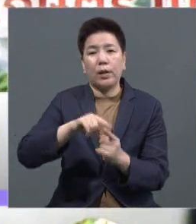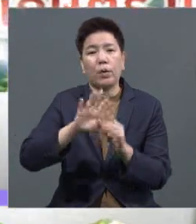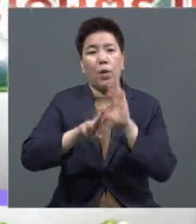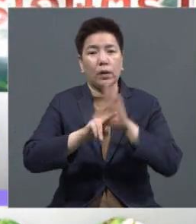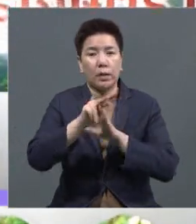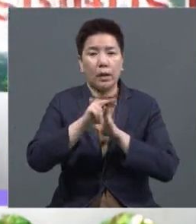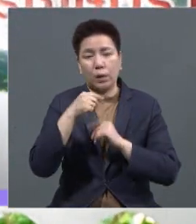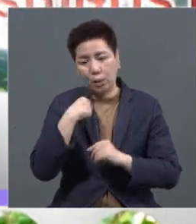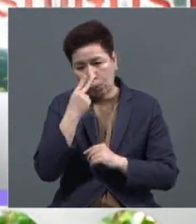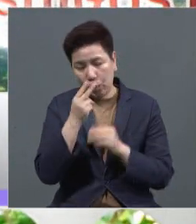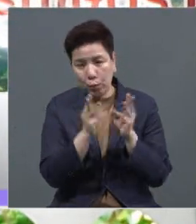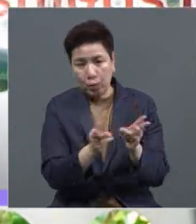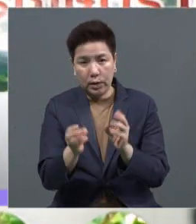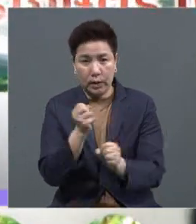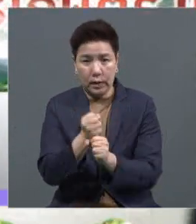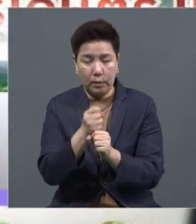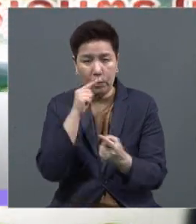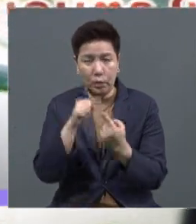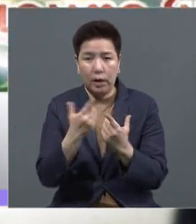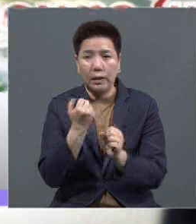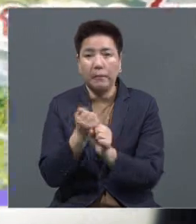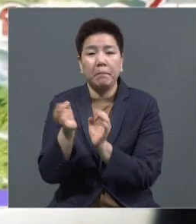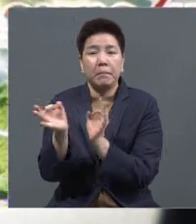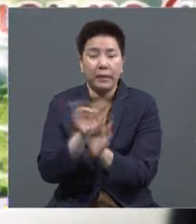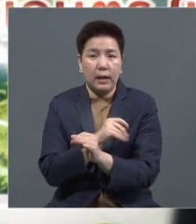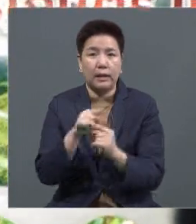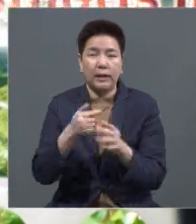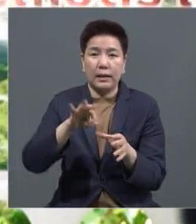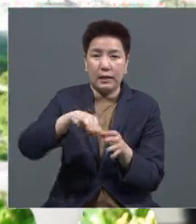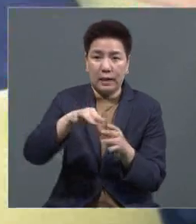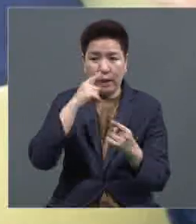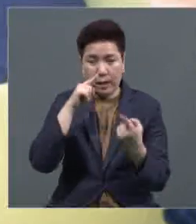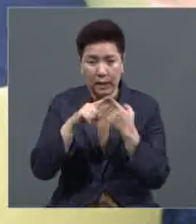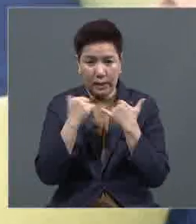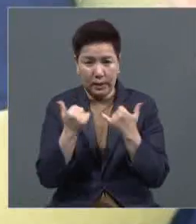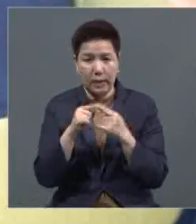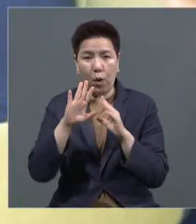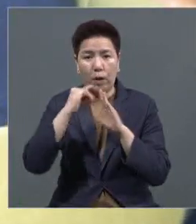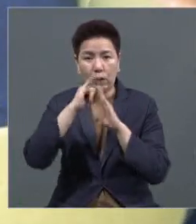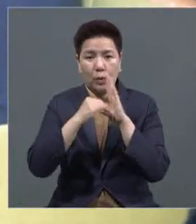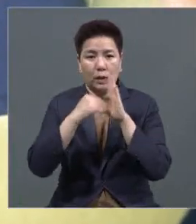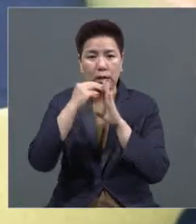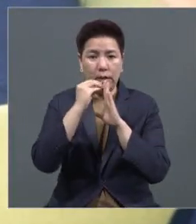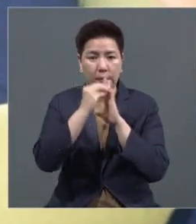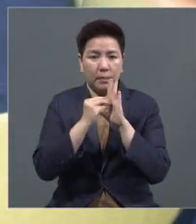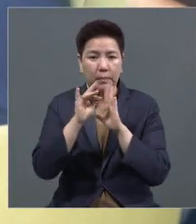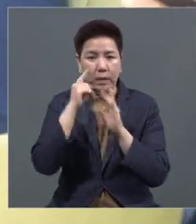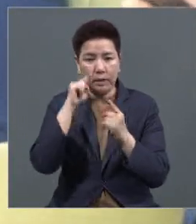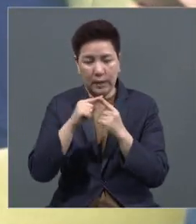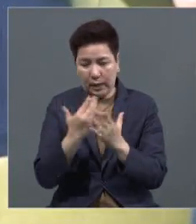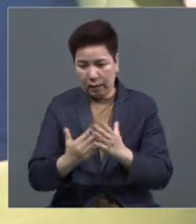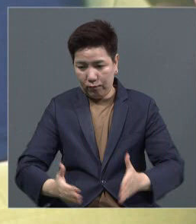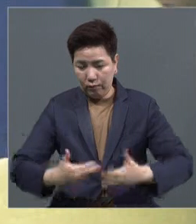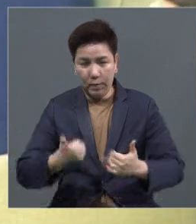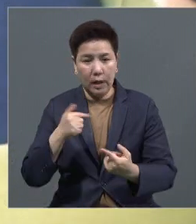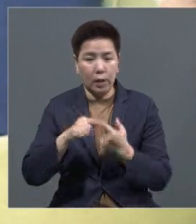รวมถึงไปศึกษาแนวทางการส่งเสริมการปลูกพืชทดแทนประเภทกาแฟในพื้นที่ 8จังหวัดภาคเหนือสร้างโอกาสในการเพิ่มรายได้ให้